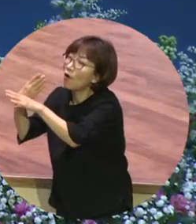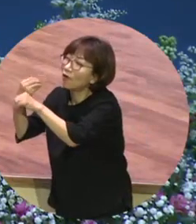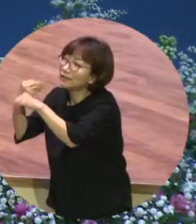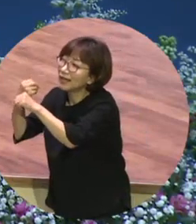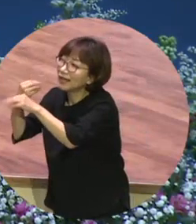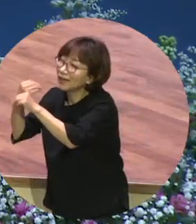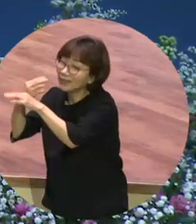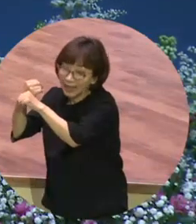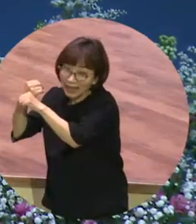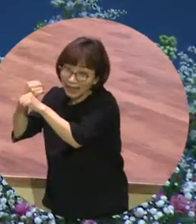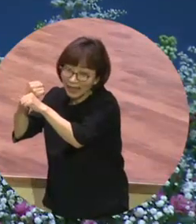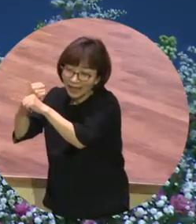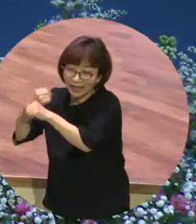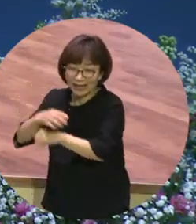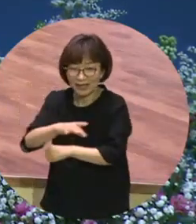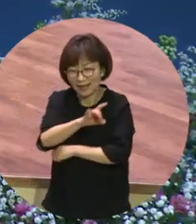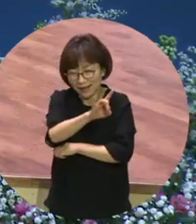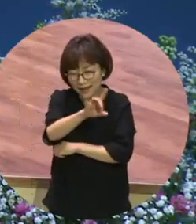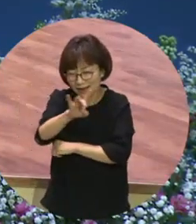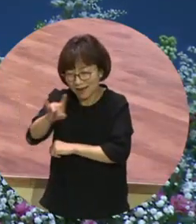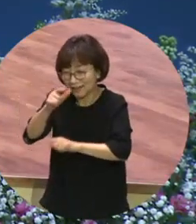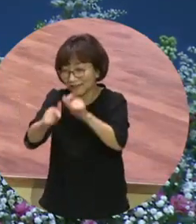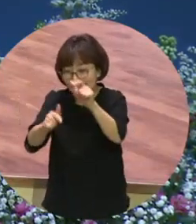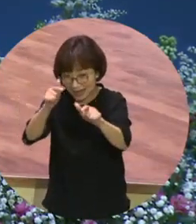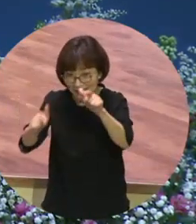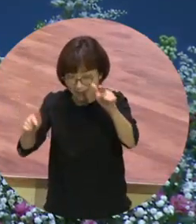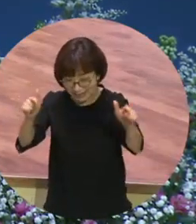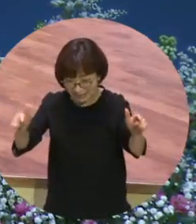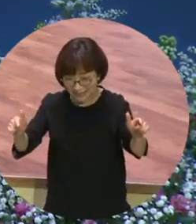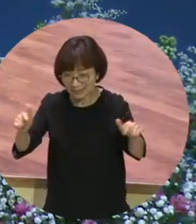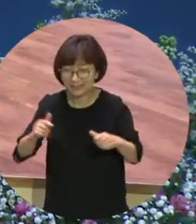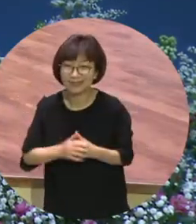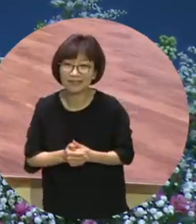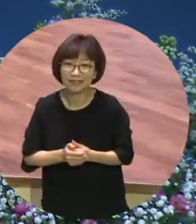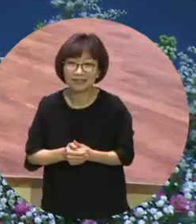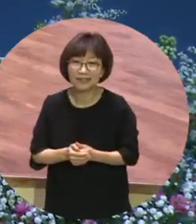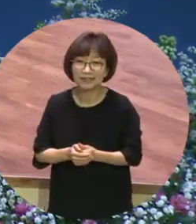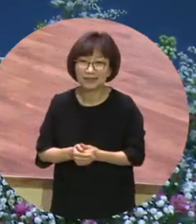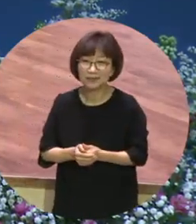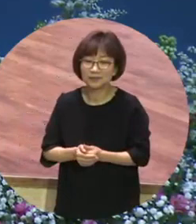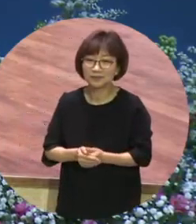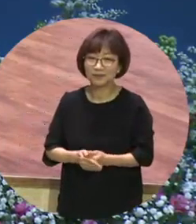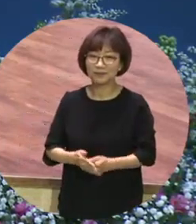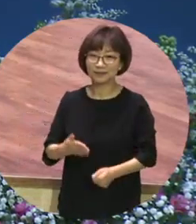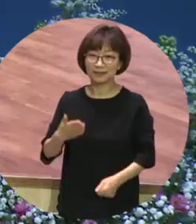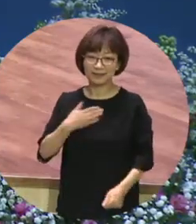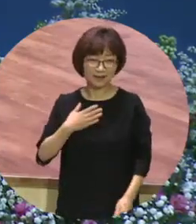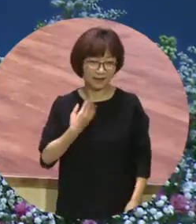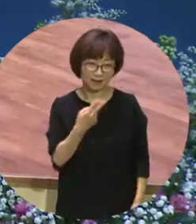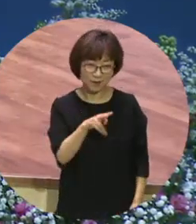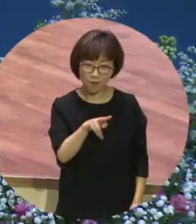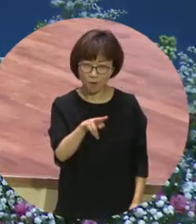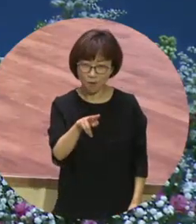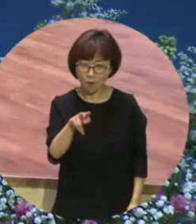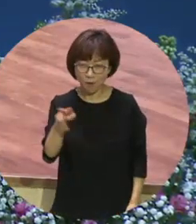각자에게 있습니다. 교회 앞에 있습니다. 우리 영계 성도들은 제가 볼 때 너무 타이밍이 잘